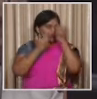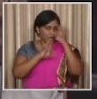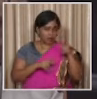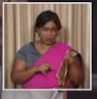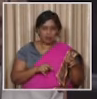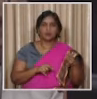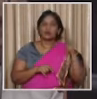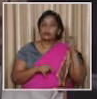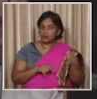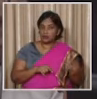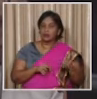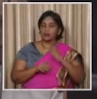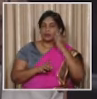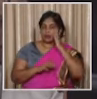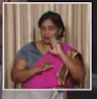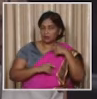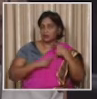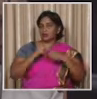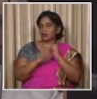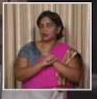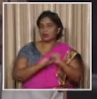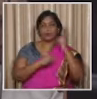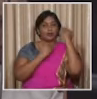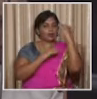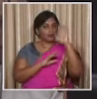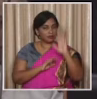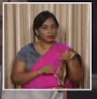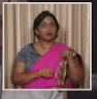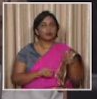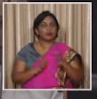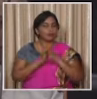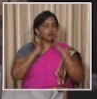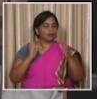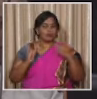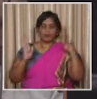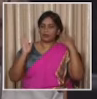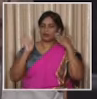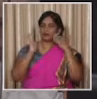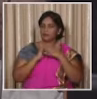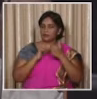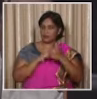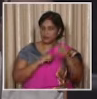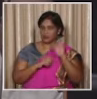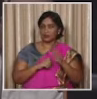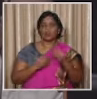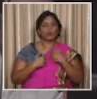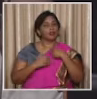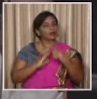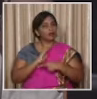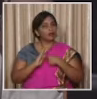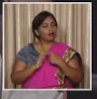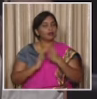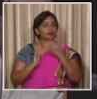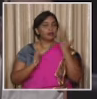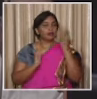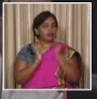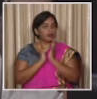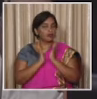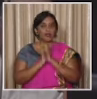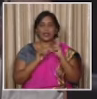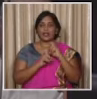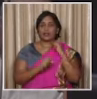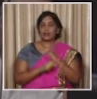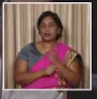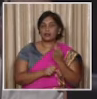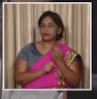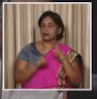කරගන්නවා. මෙහිදී සම්ප්‍රදායික නොවන අපනයන සඳහා දැඩි අවධානයක් යොමු කරනවා. අපේ රට හරිත සහ ඩිජිටල්